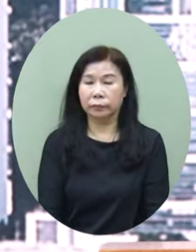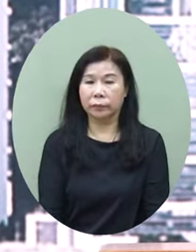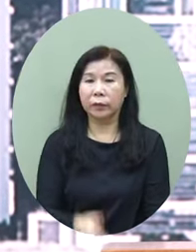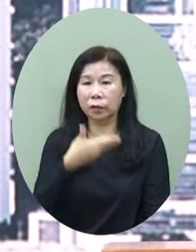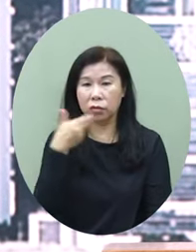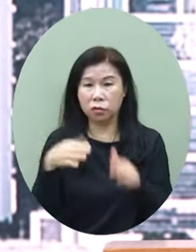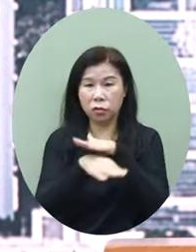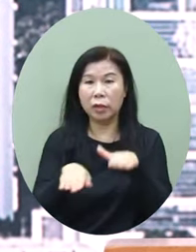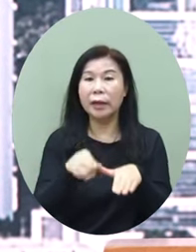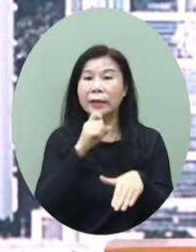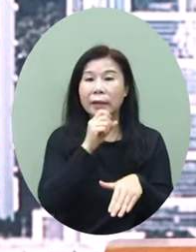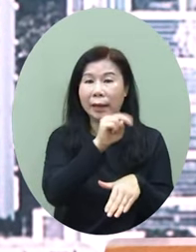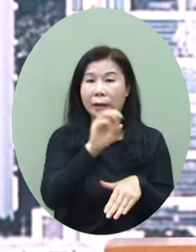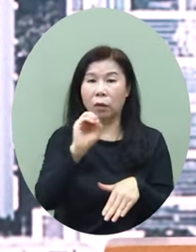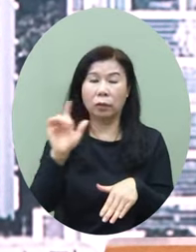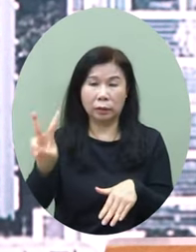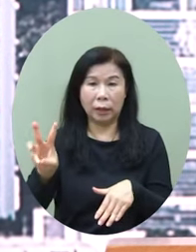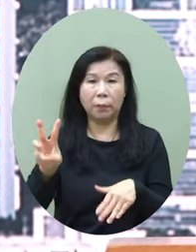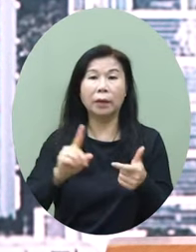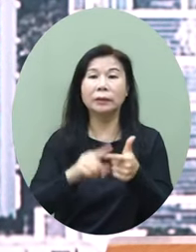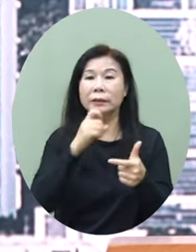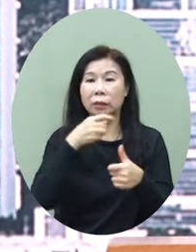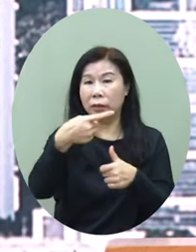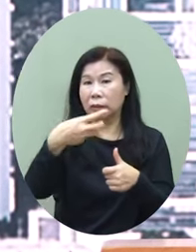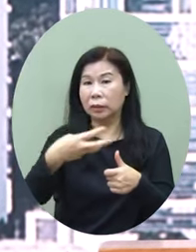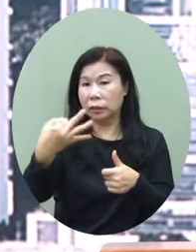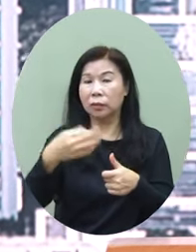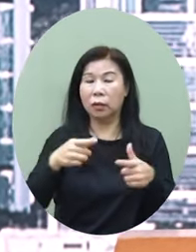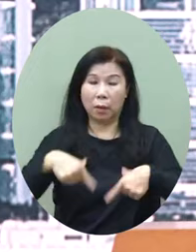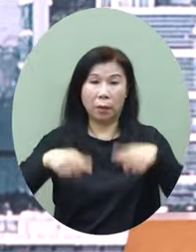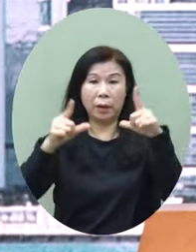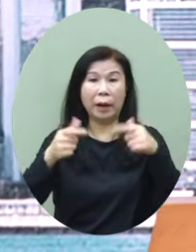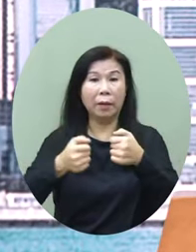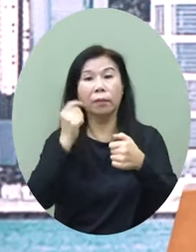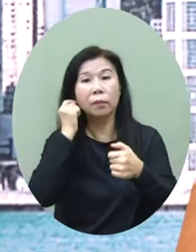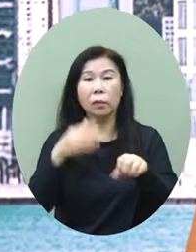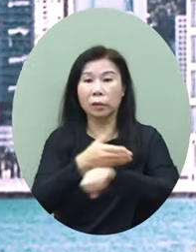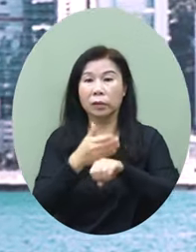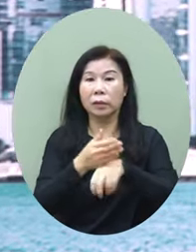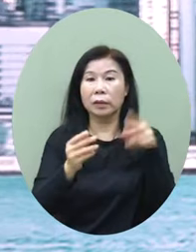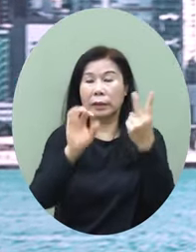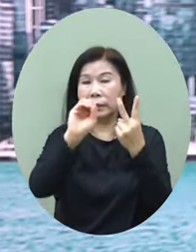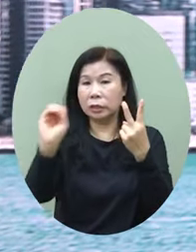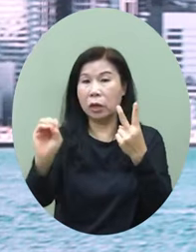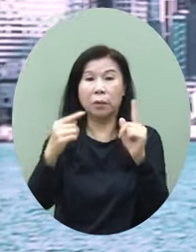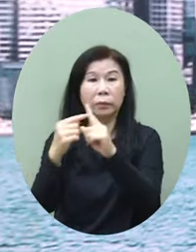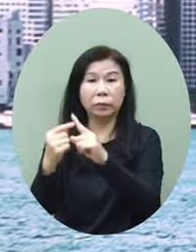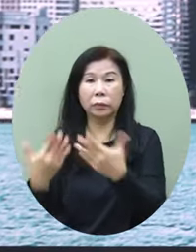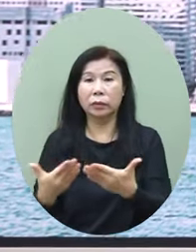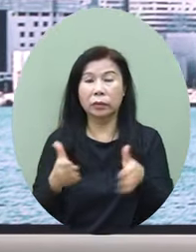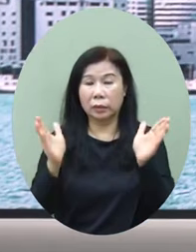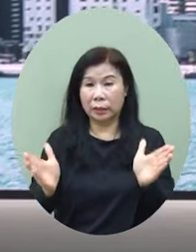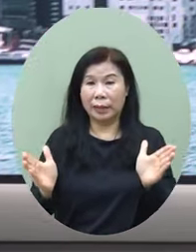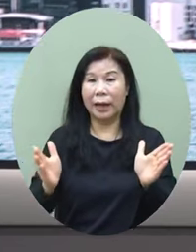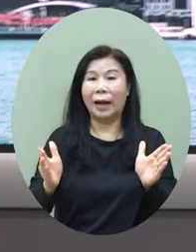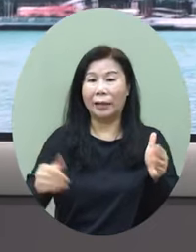提今天希望能三個問題第一就是剛才林太提到有超過二百多個居民是在受限